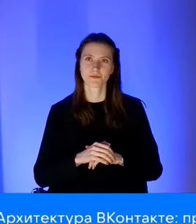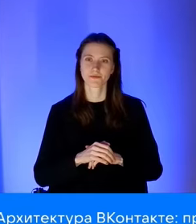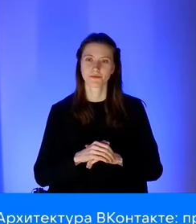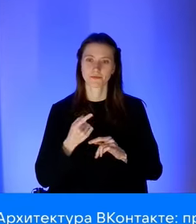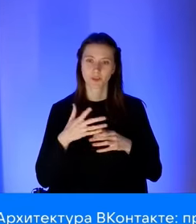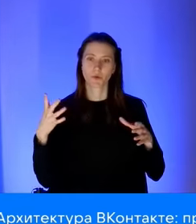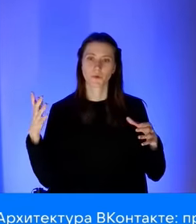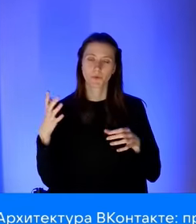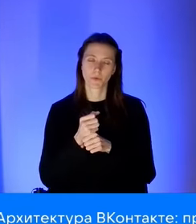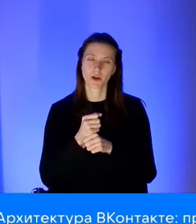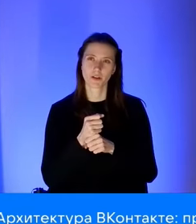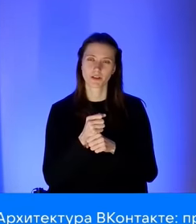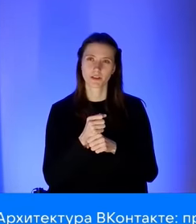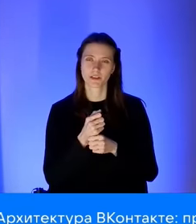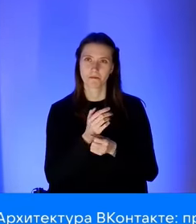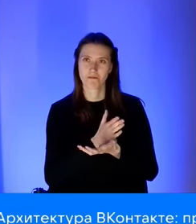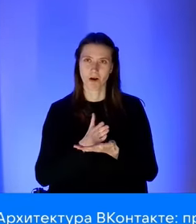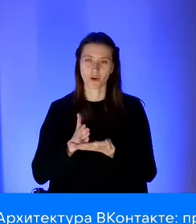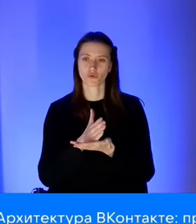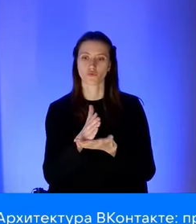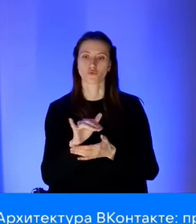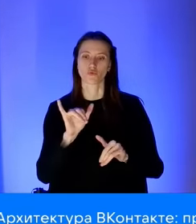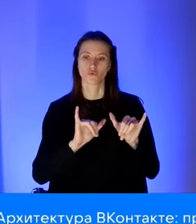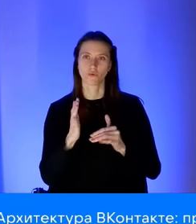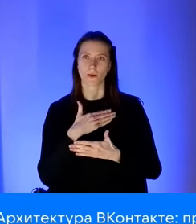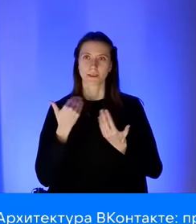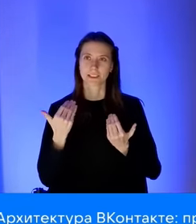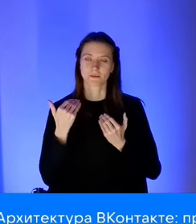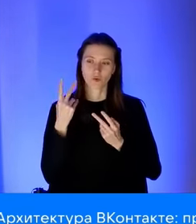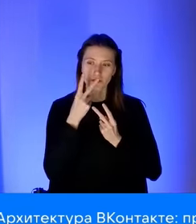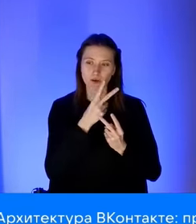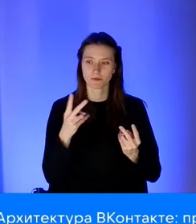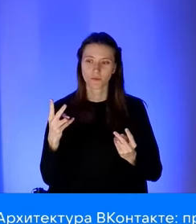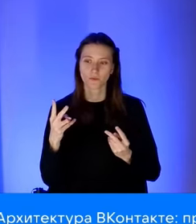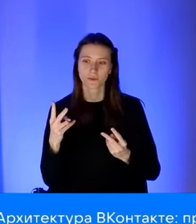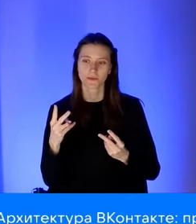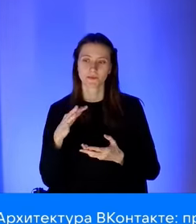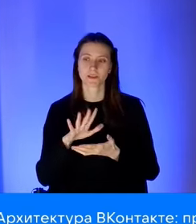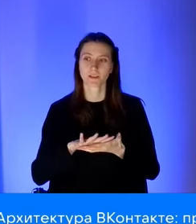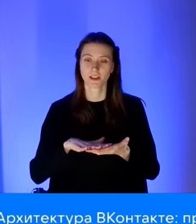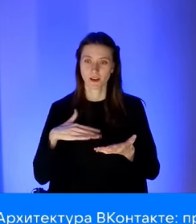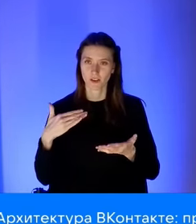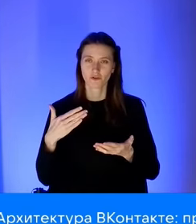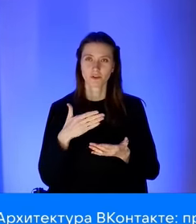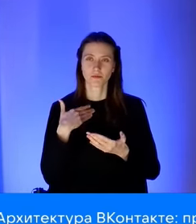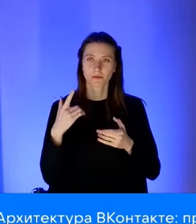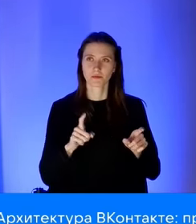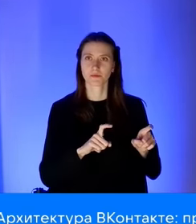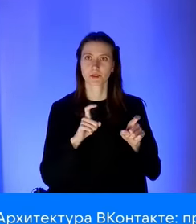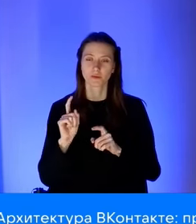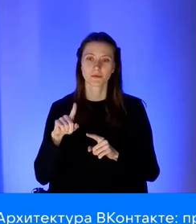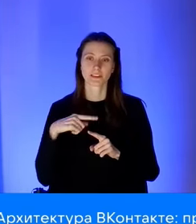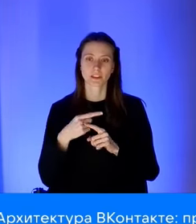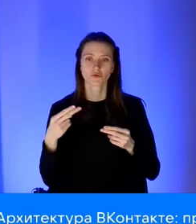это краткий маршрут Куда мы сегодня заглянем А дальше мы переходим уже к